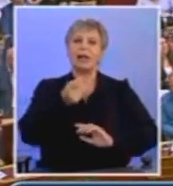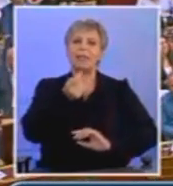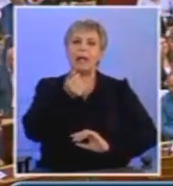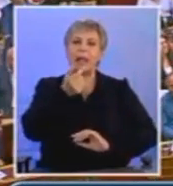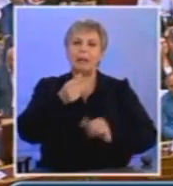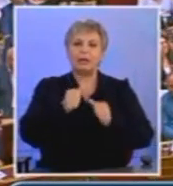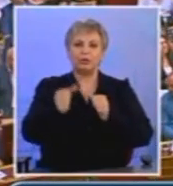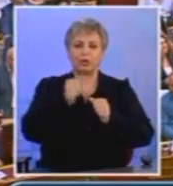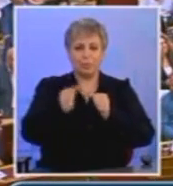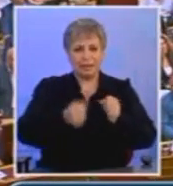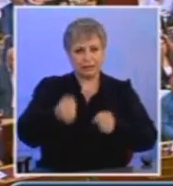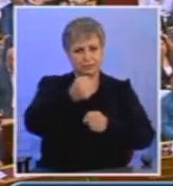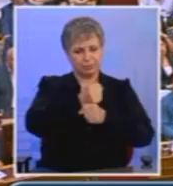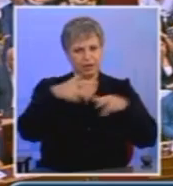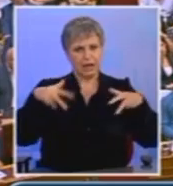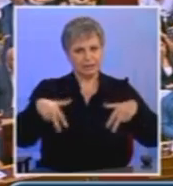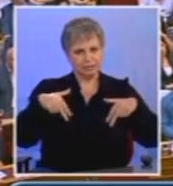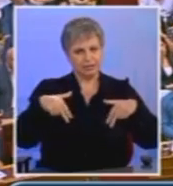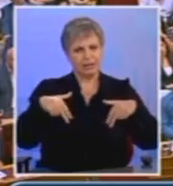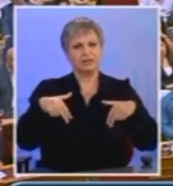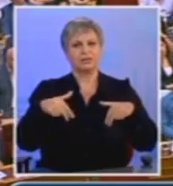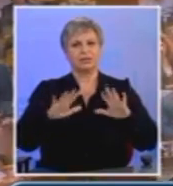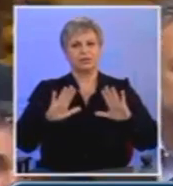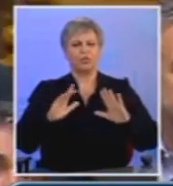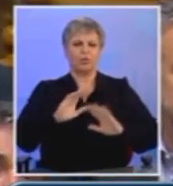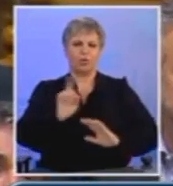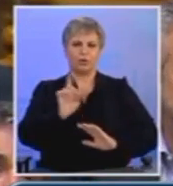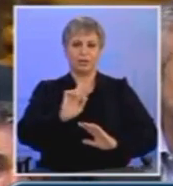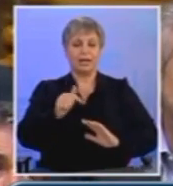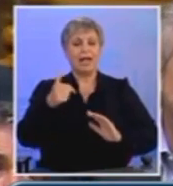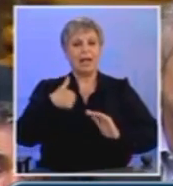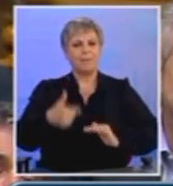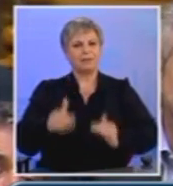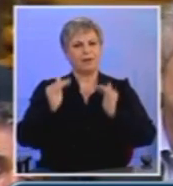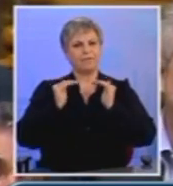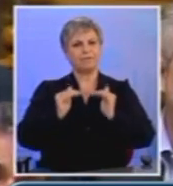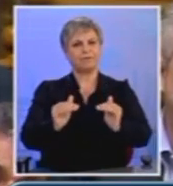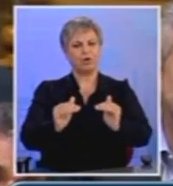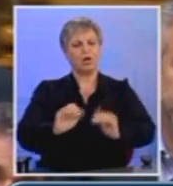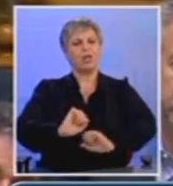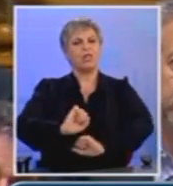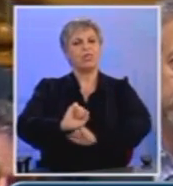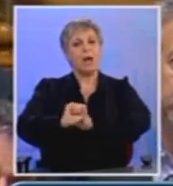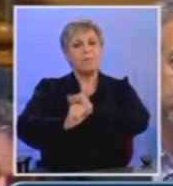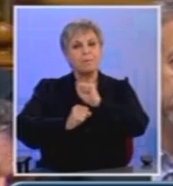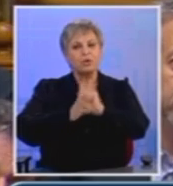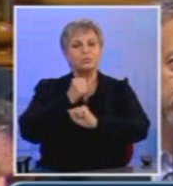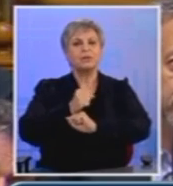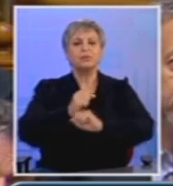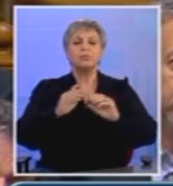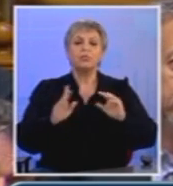χρόνο θα παραμείνουμε παρόντες και παρούσες και θα προσπαθήσουμε κάθε